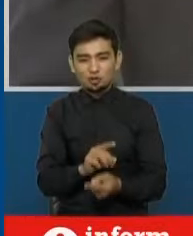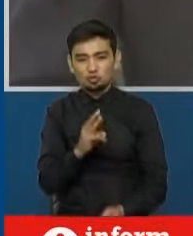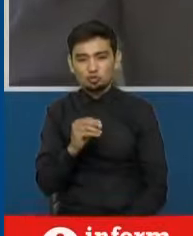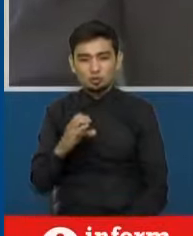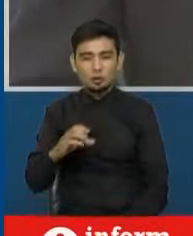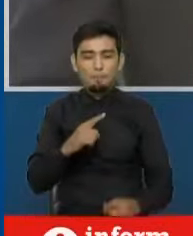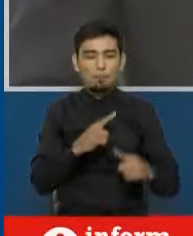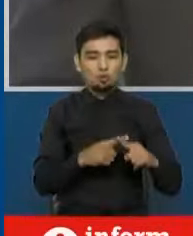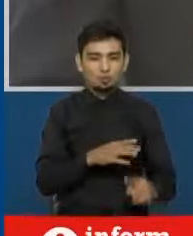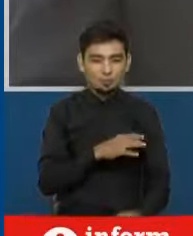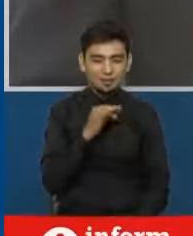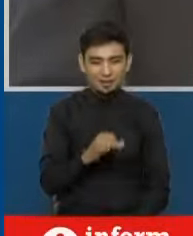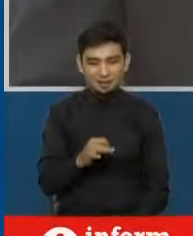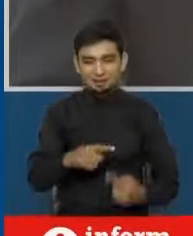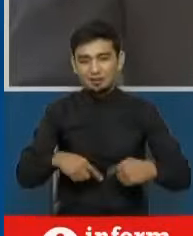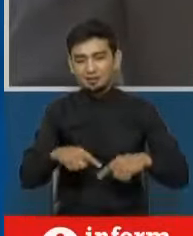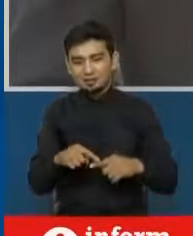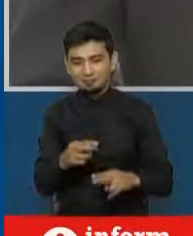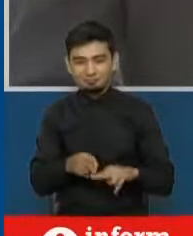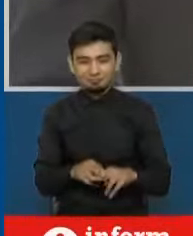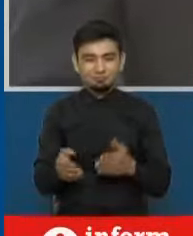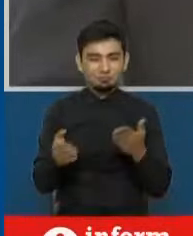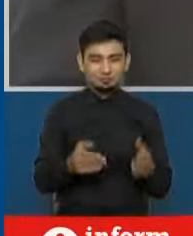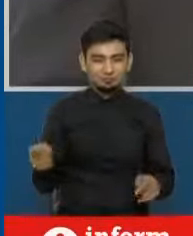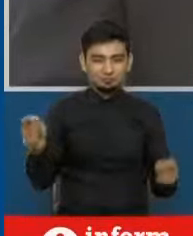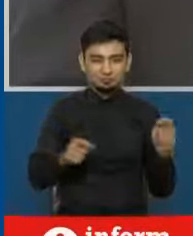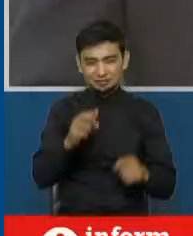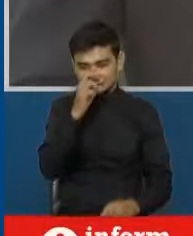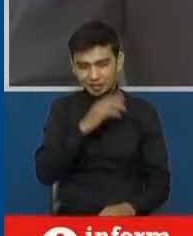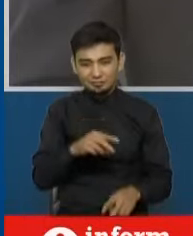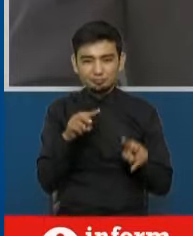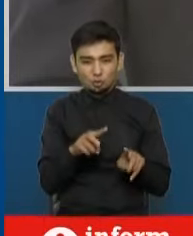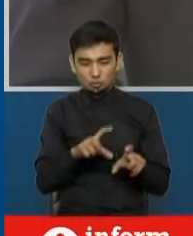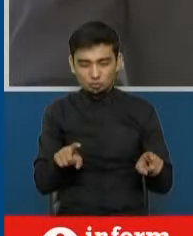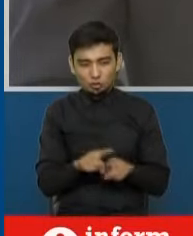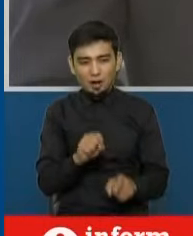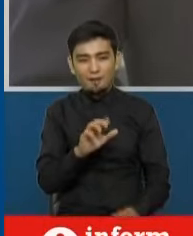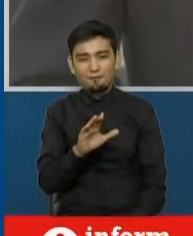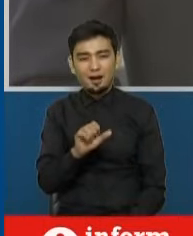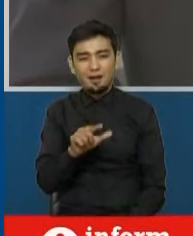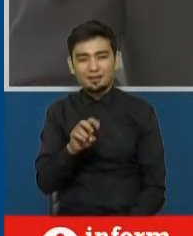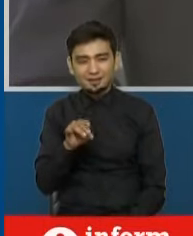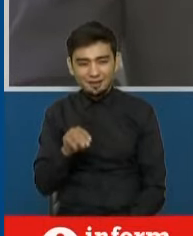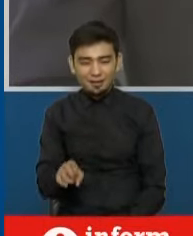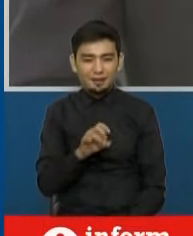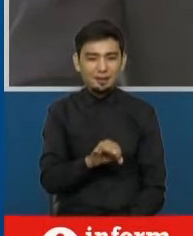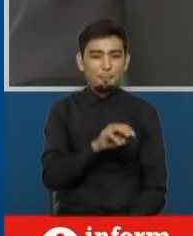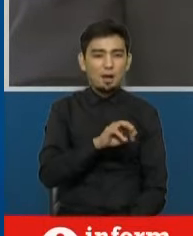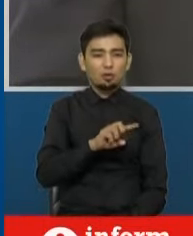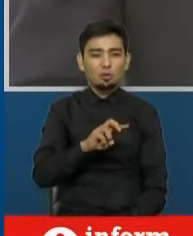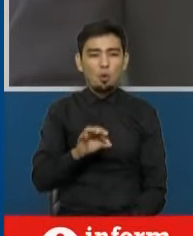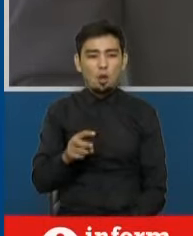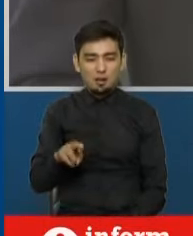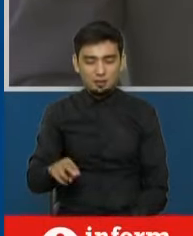ШОС+. Помимо членов организации, по приглашению прибыли и страны-наблюдатели. Это Афганистан и Монголия, а также страны-партнеры